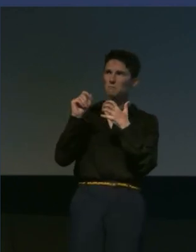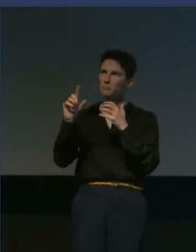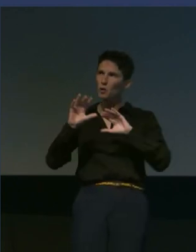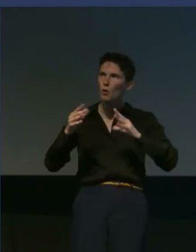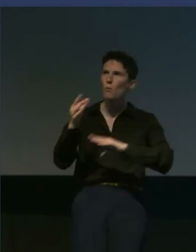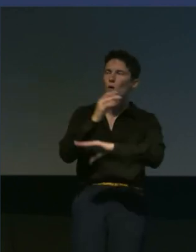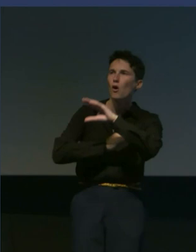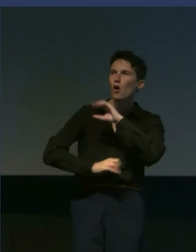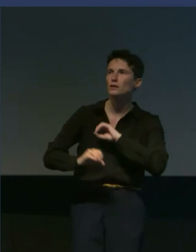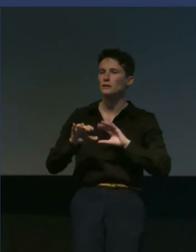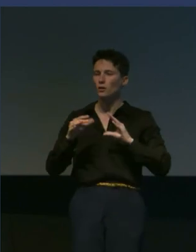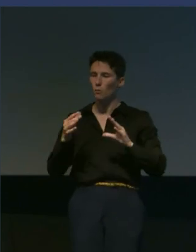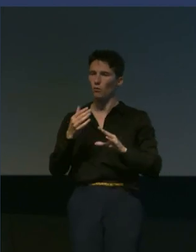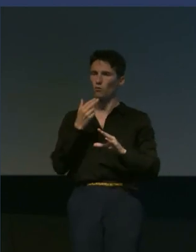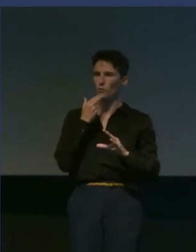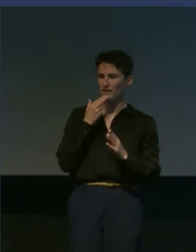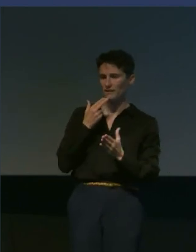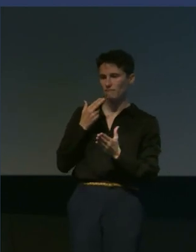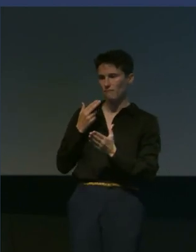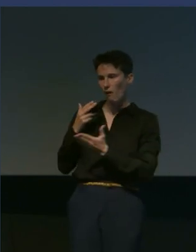fait de se servir de sources.